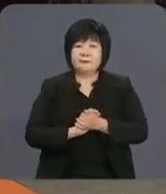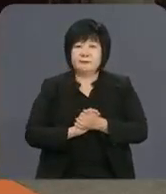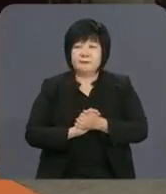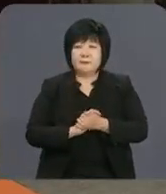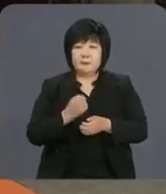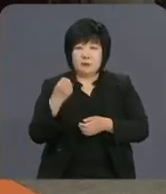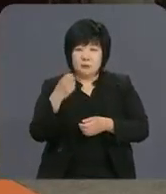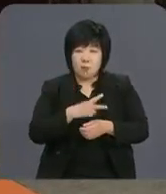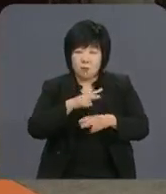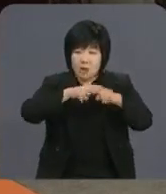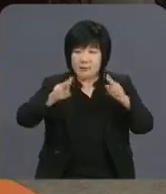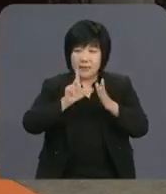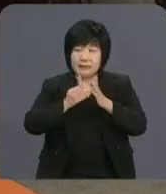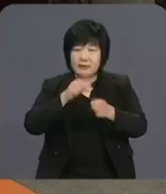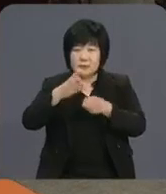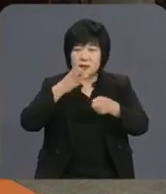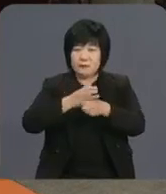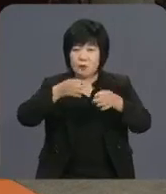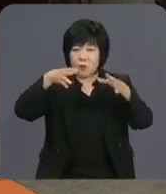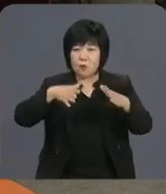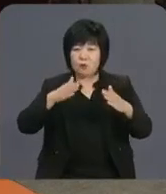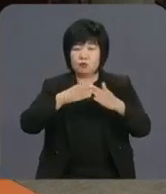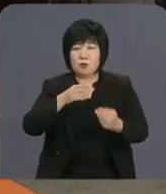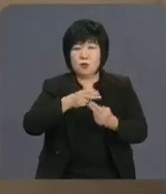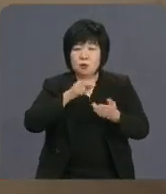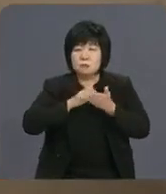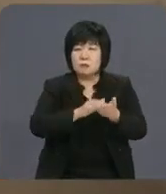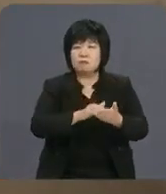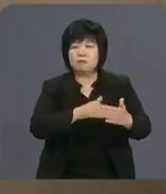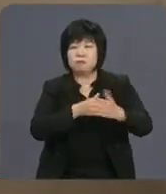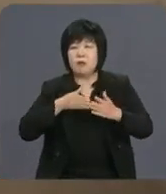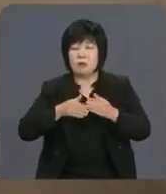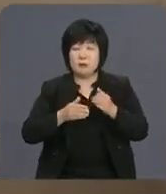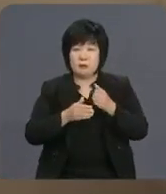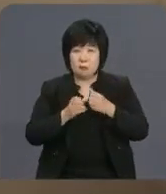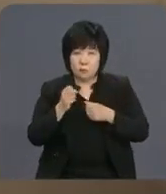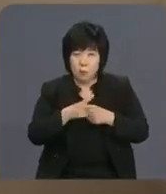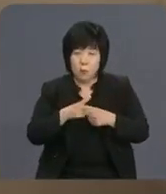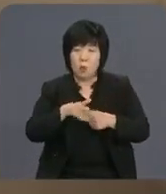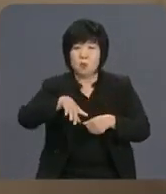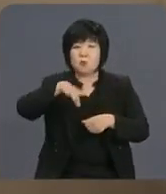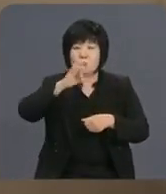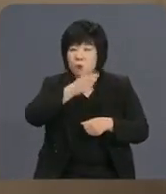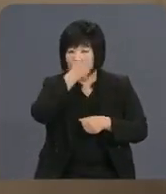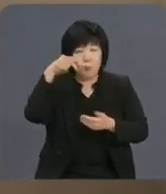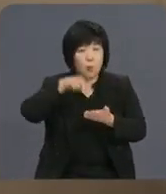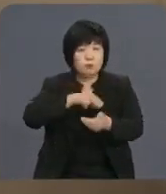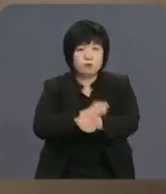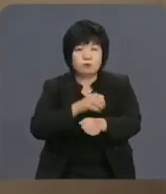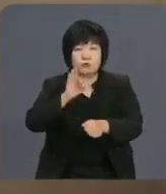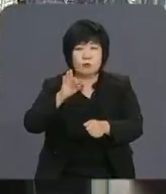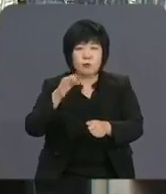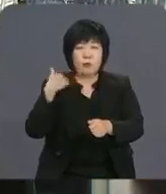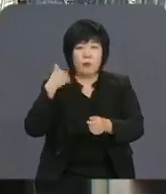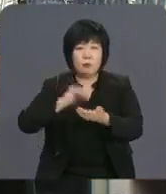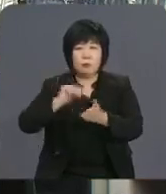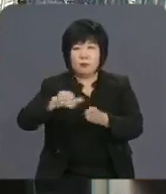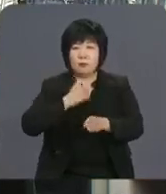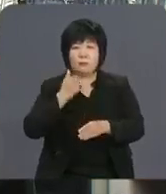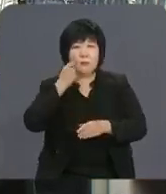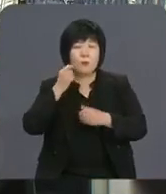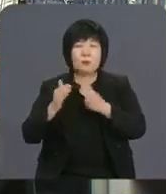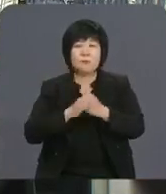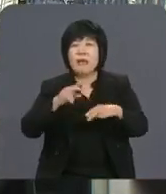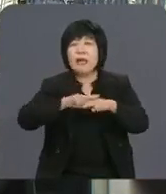여기나 해제의 경우 3년 동안 주택 연금 제가 입이 안 되는데 가 초기 보증 수수료 돌려받을 수 없어 해지 전에